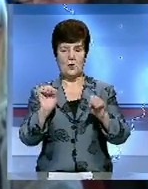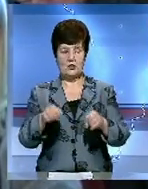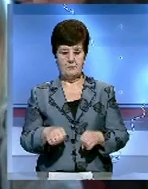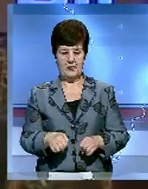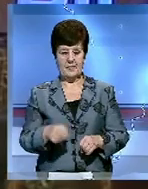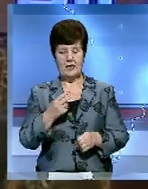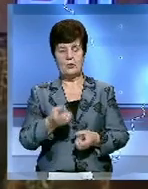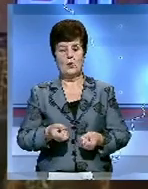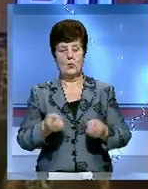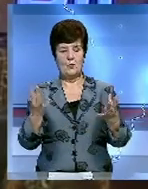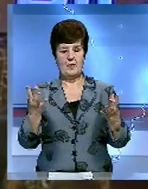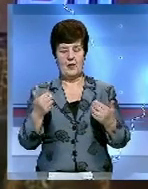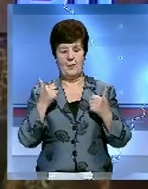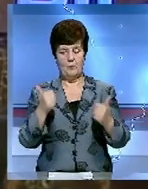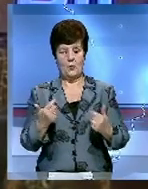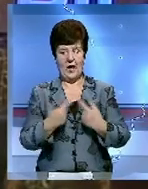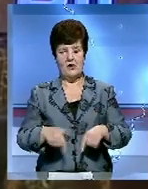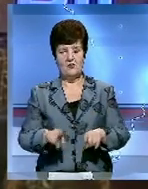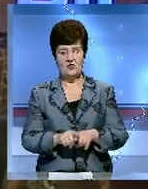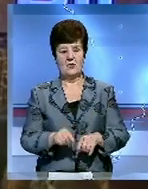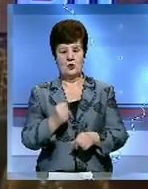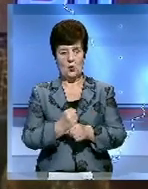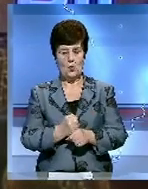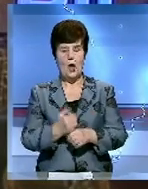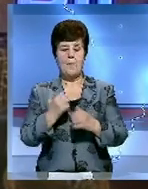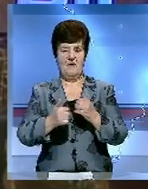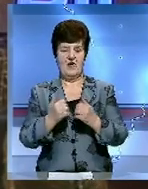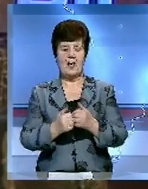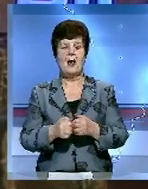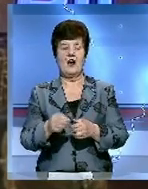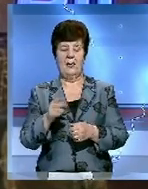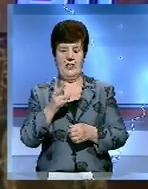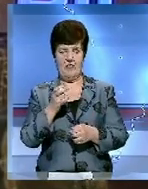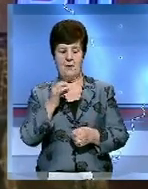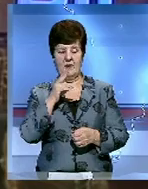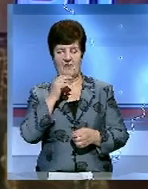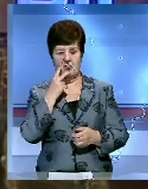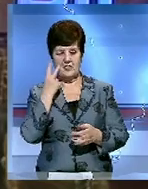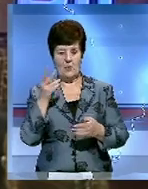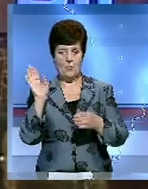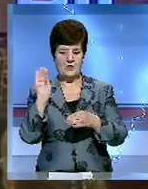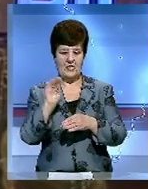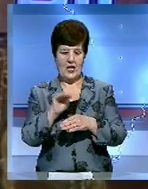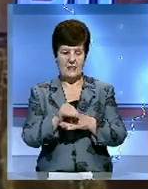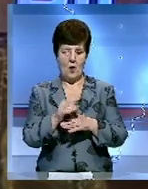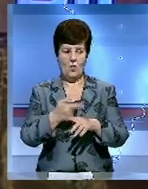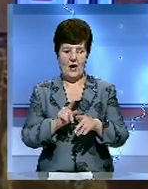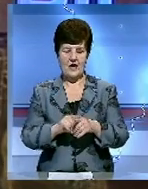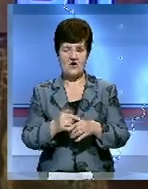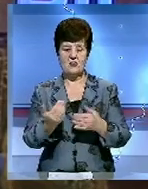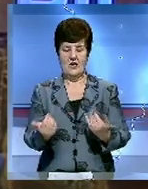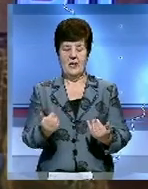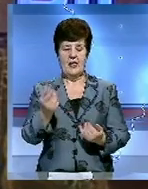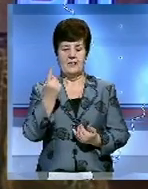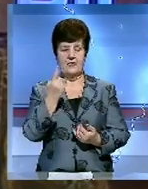bună, demonstrând că acest lucru ne privește pe fiecare. Pot să adaug aici că recent, pe 1 decembrie, am